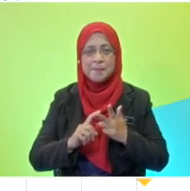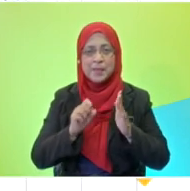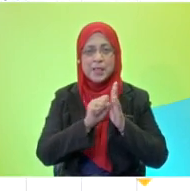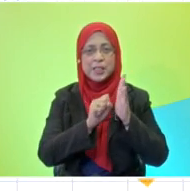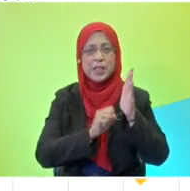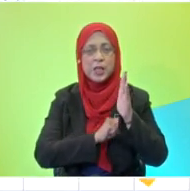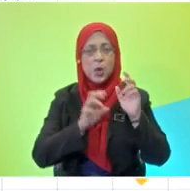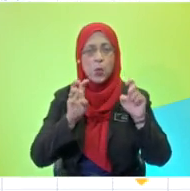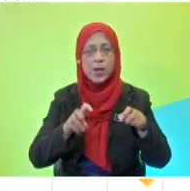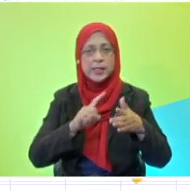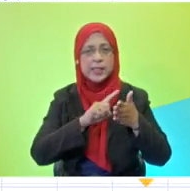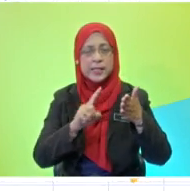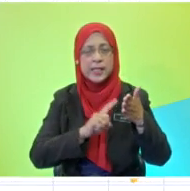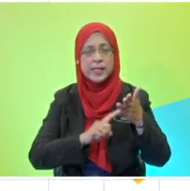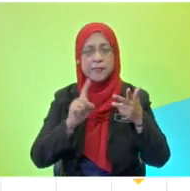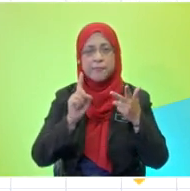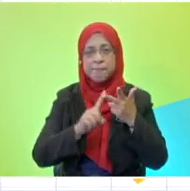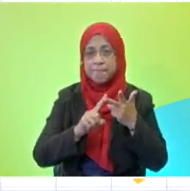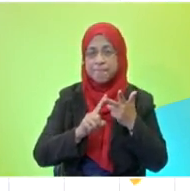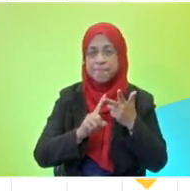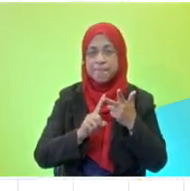wajib mengeluarkan zakat fitrah